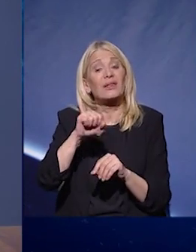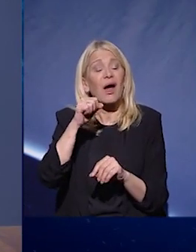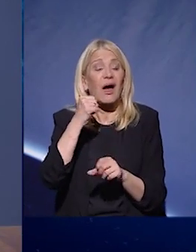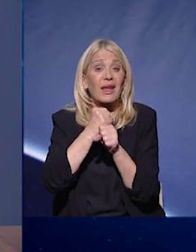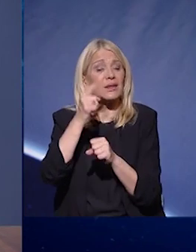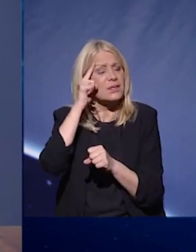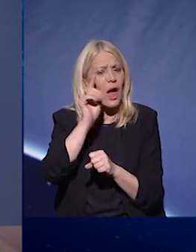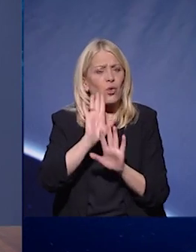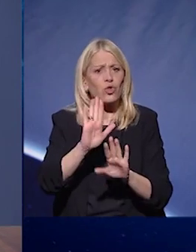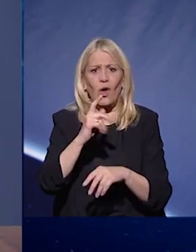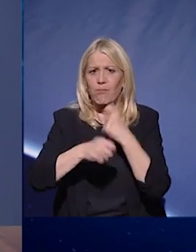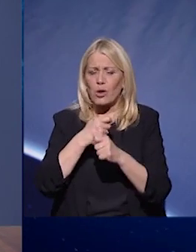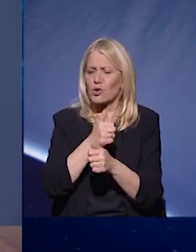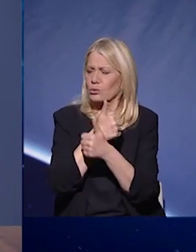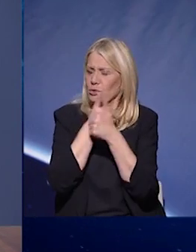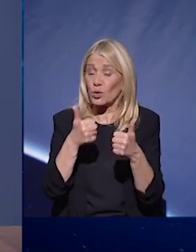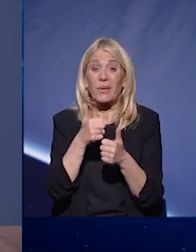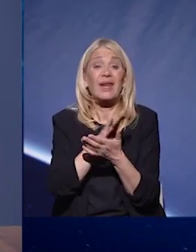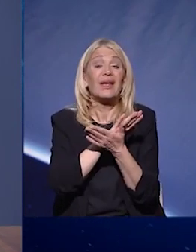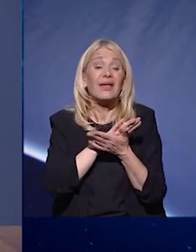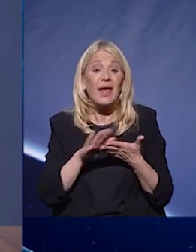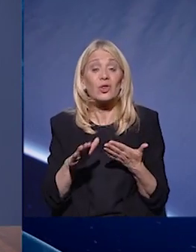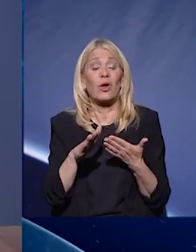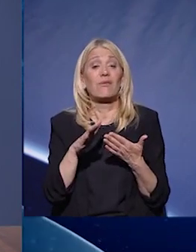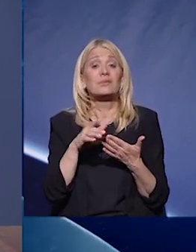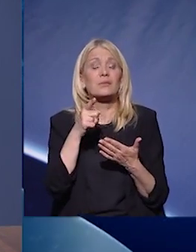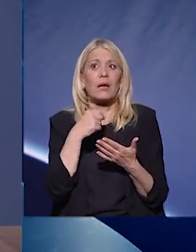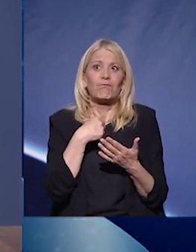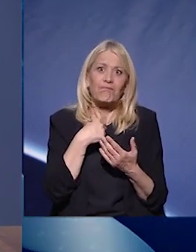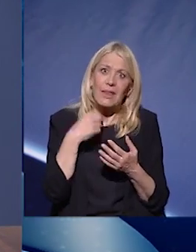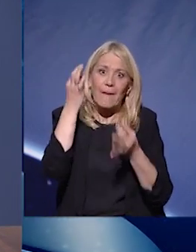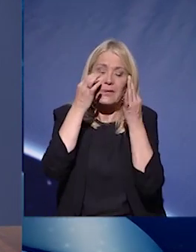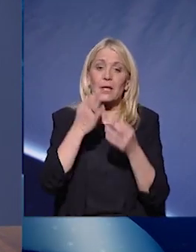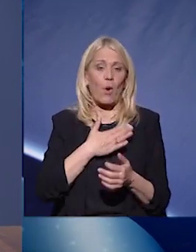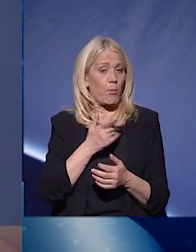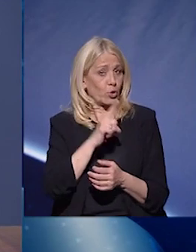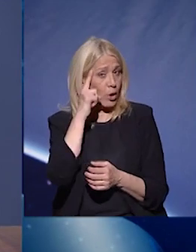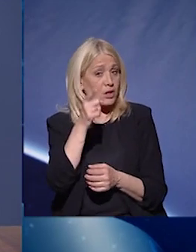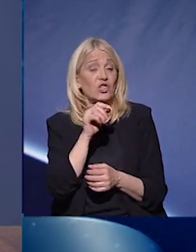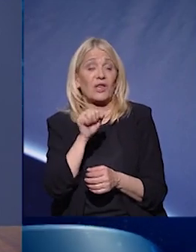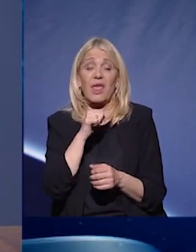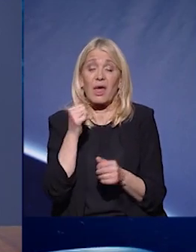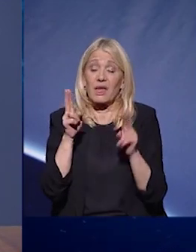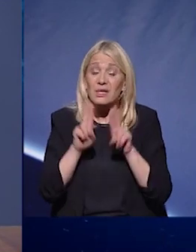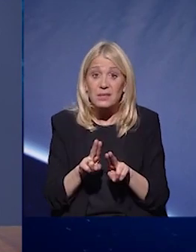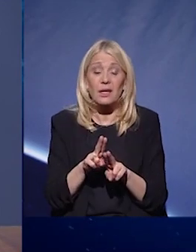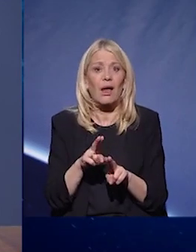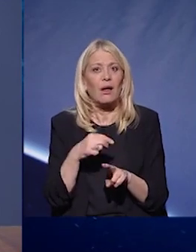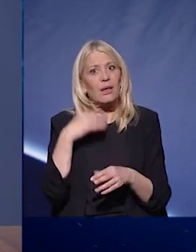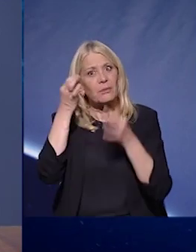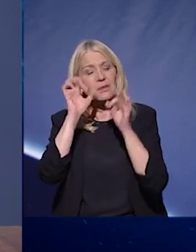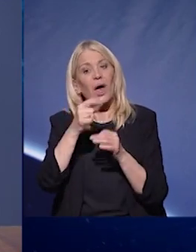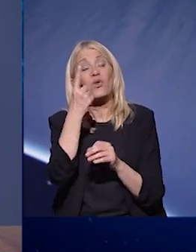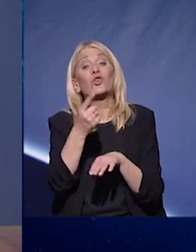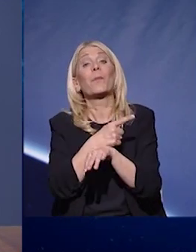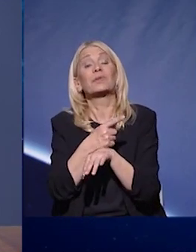znaju svoj posao izvanredno. Jednostavno, čini mi se, opet to ne znači da je istina, čini mi se da je u